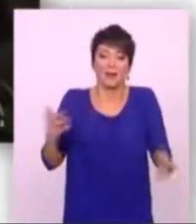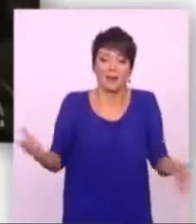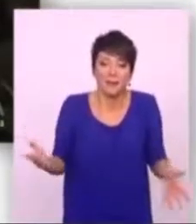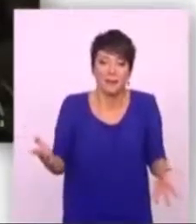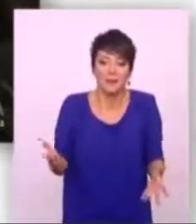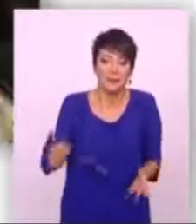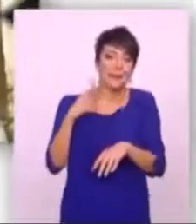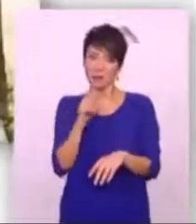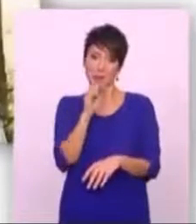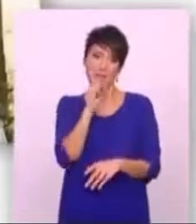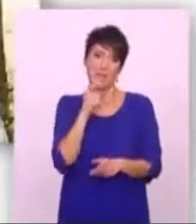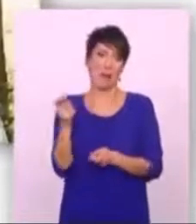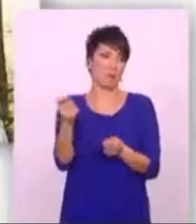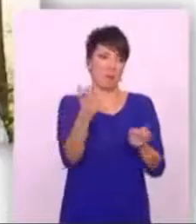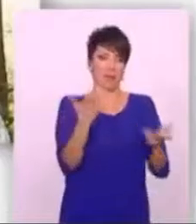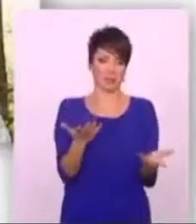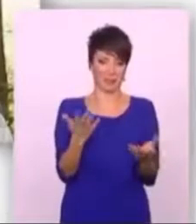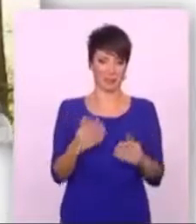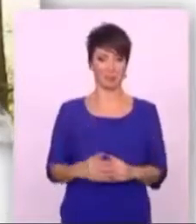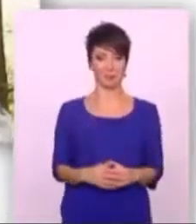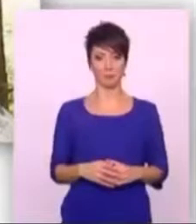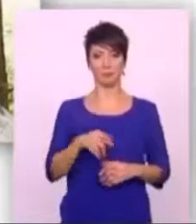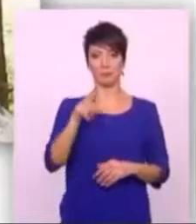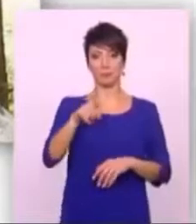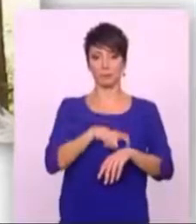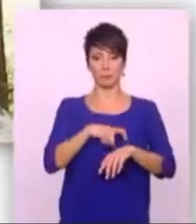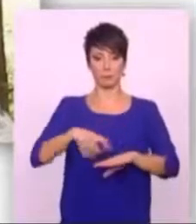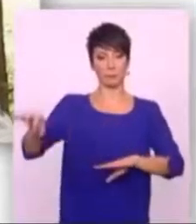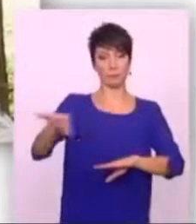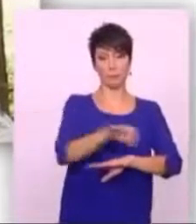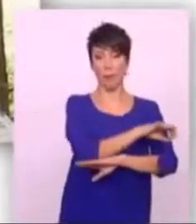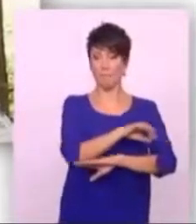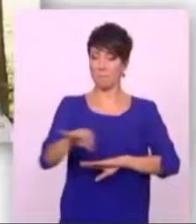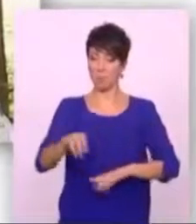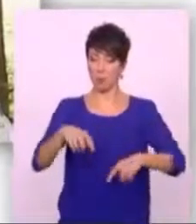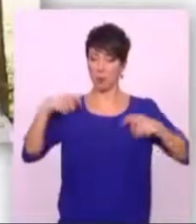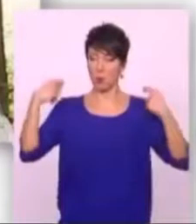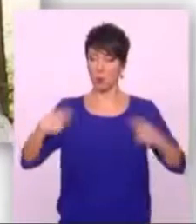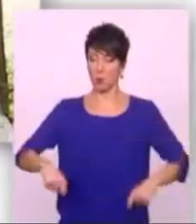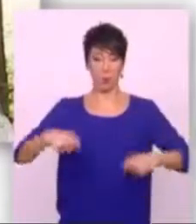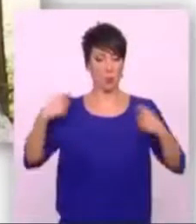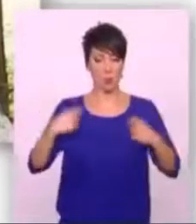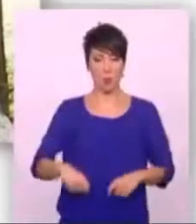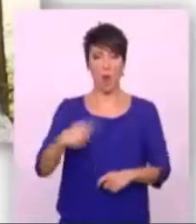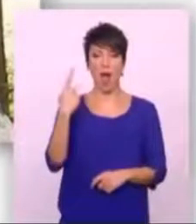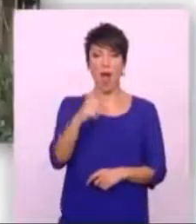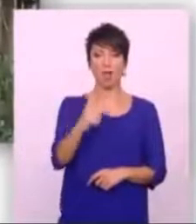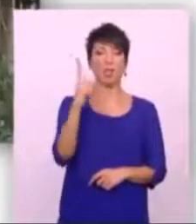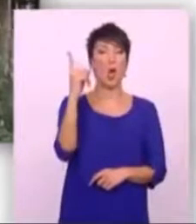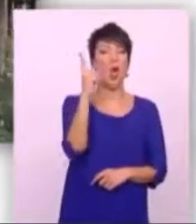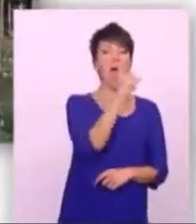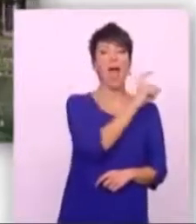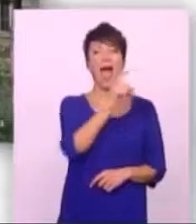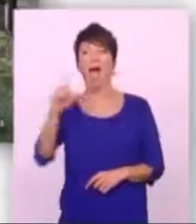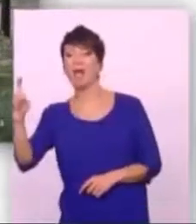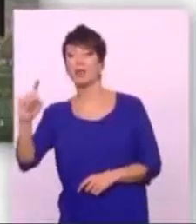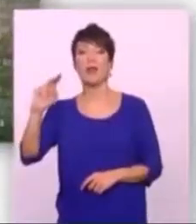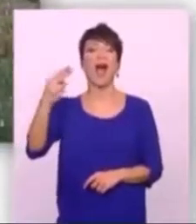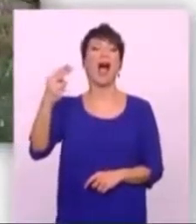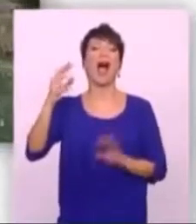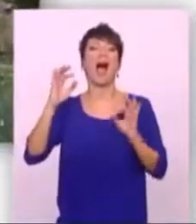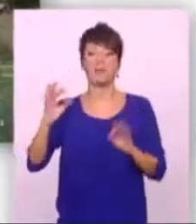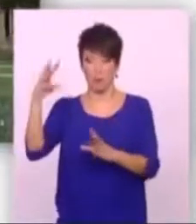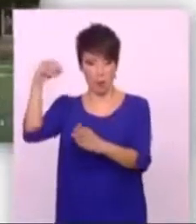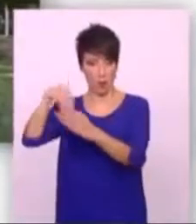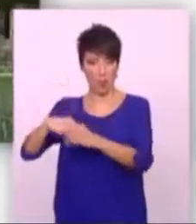κατάρρευση. Χρέη, απλήρωτοι εργαζόμενοι, κλειστές πτέρυγες, αλλά και λιγοστοί ηλικιωμένοι, οι οποίοι δεν παλεύουν μόνο με το χρόνο πλέον,